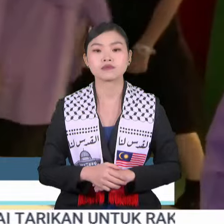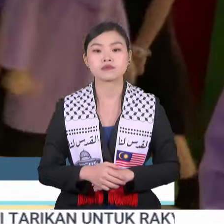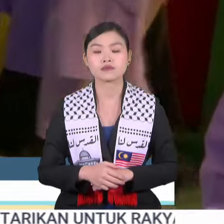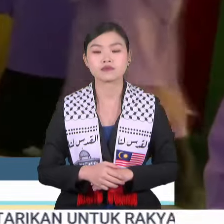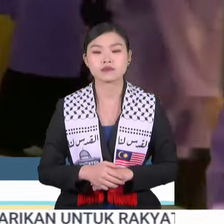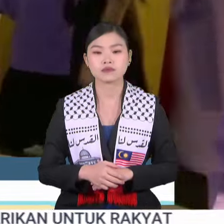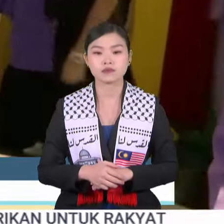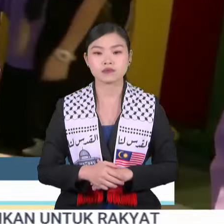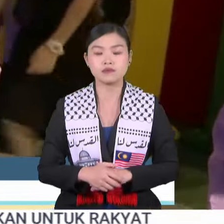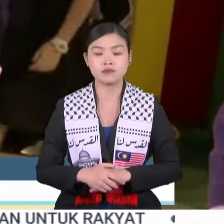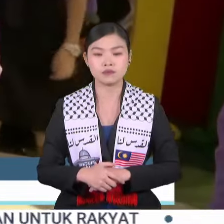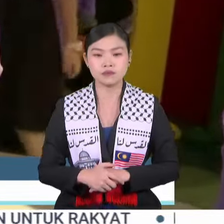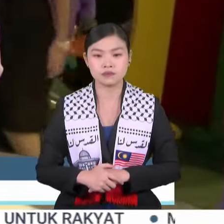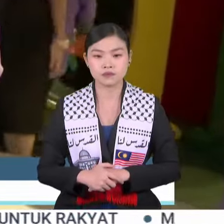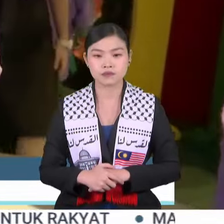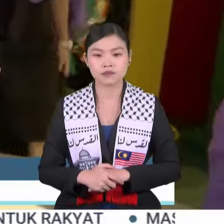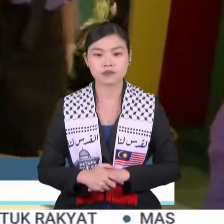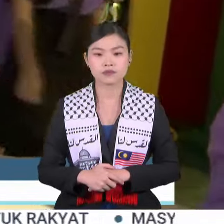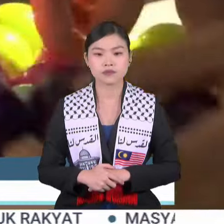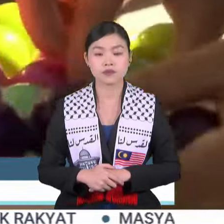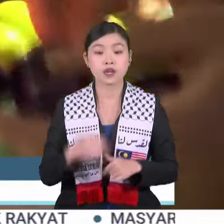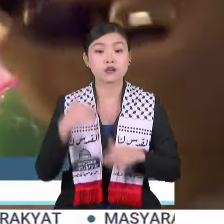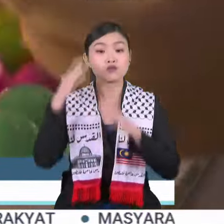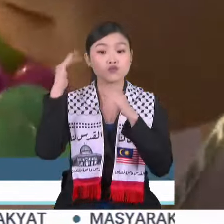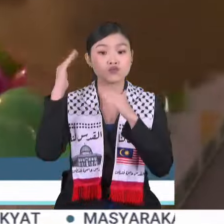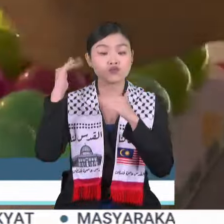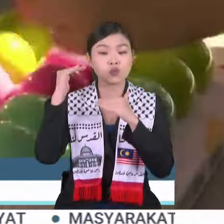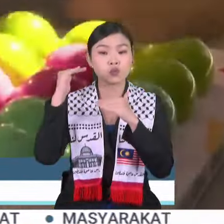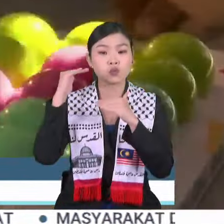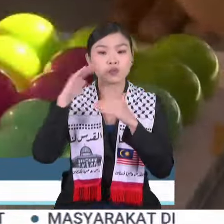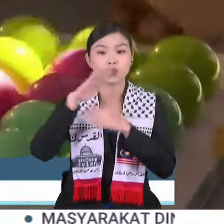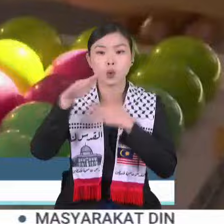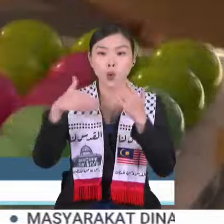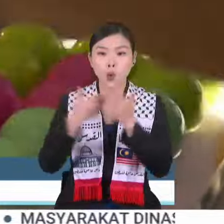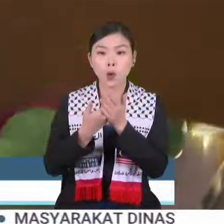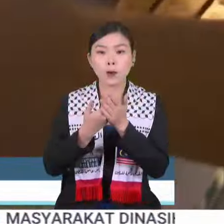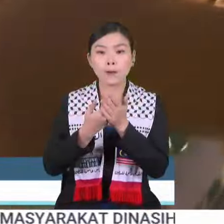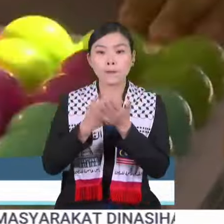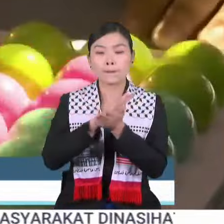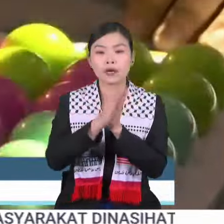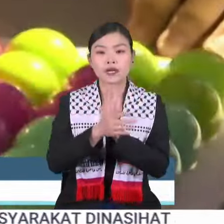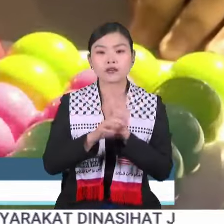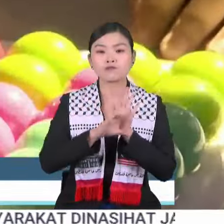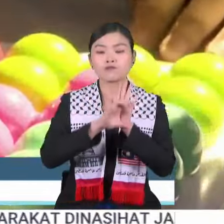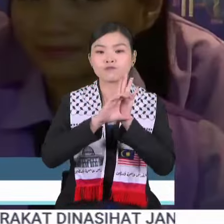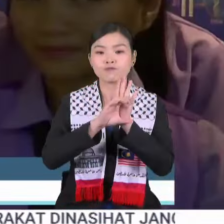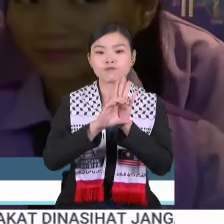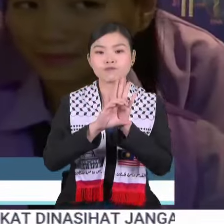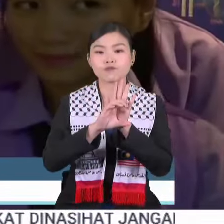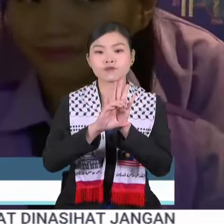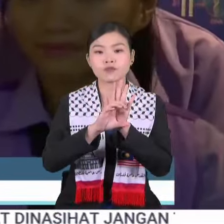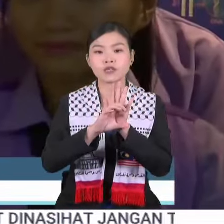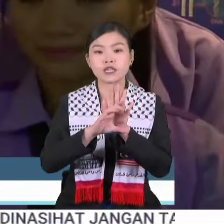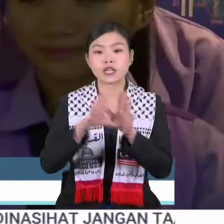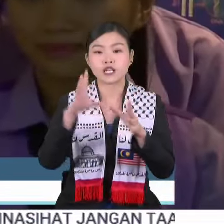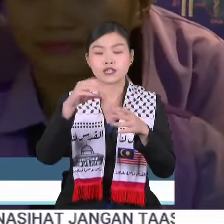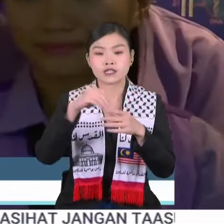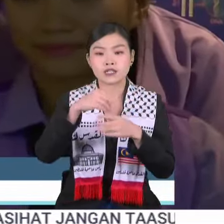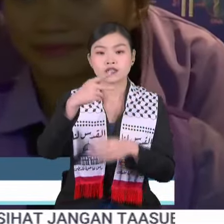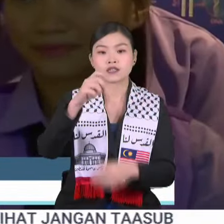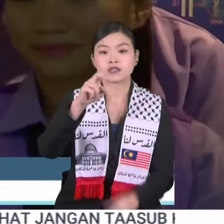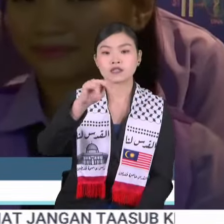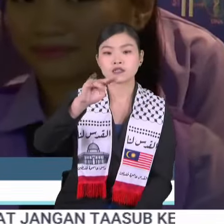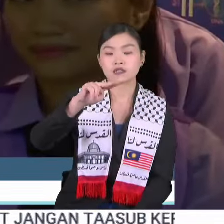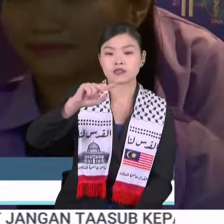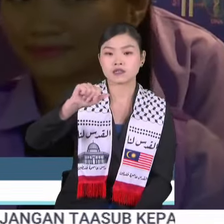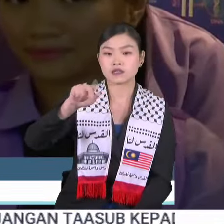mata pelajaran STEM. Dan saya berharap supaya ini bisa didorong kepada murid-murid di daerah Keningau, khususnya dan di